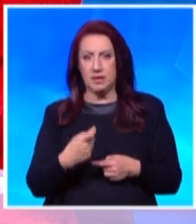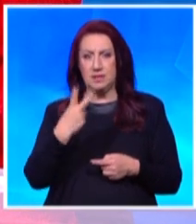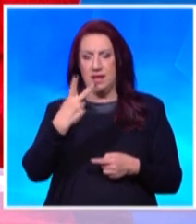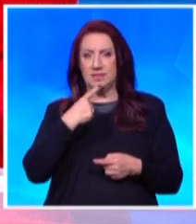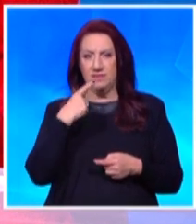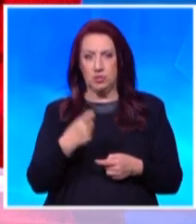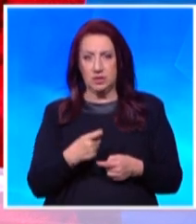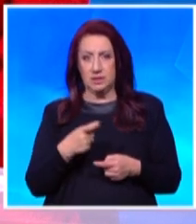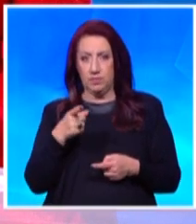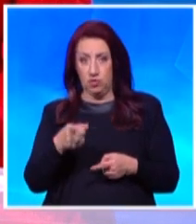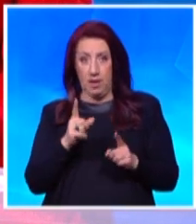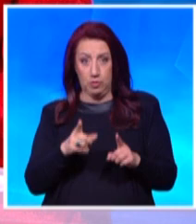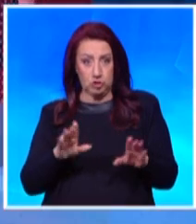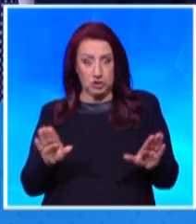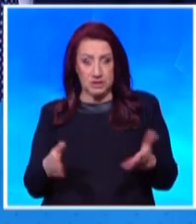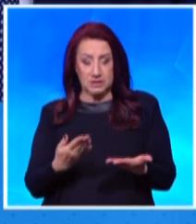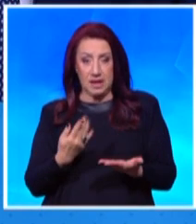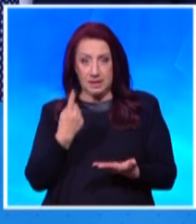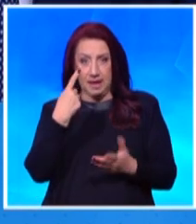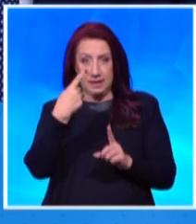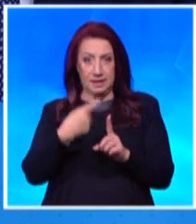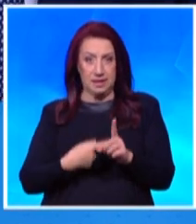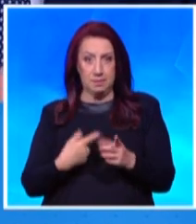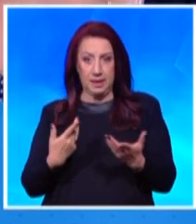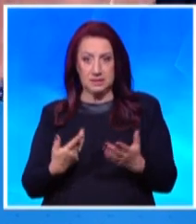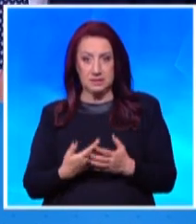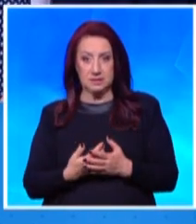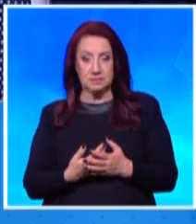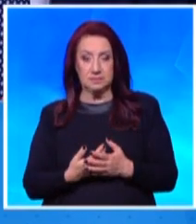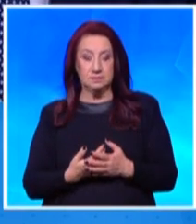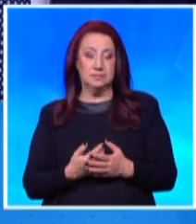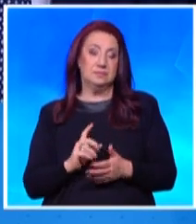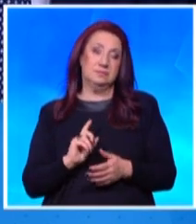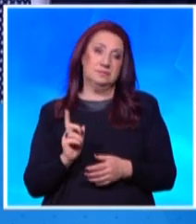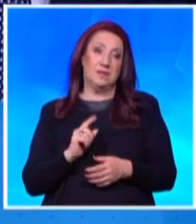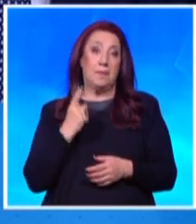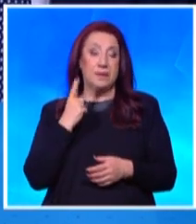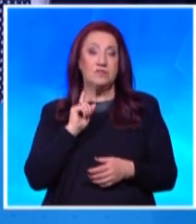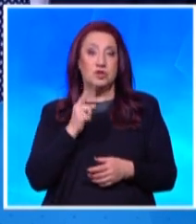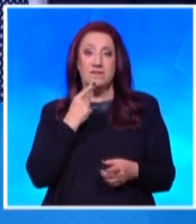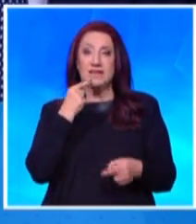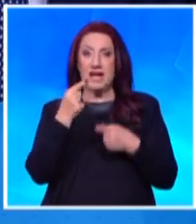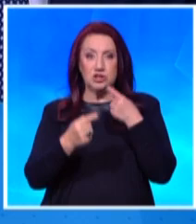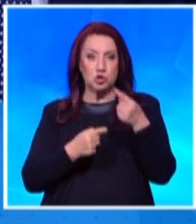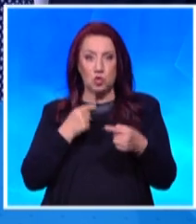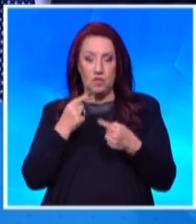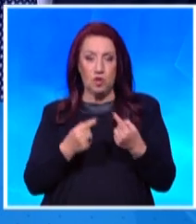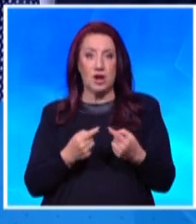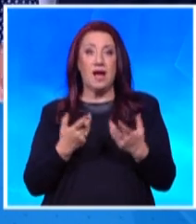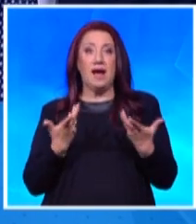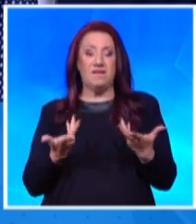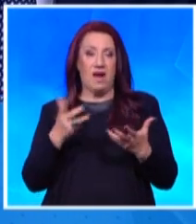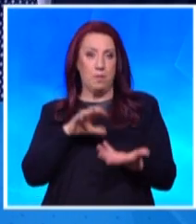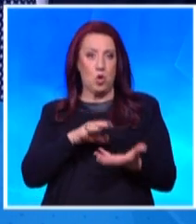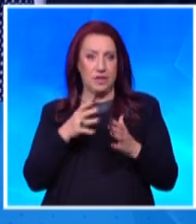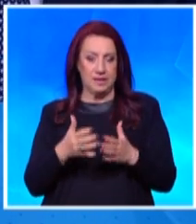това да се случи за един месец? Не може да се изпишат. Първо трябва да се артикулират политиките, за които ще се погрижи държавата в следващите години, тази година